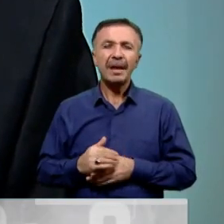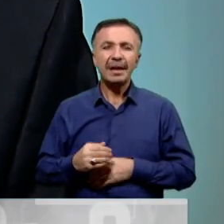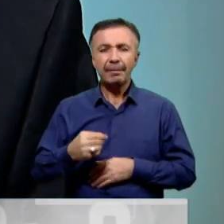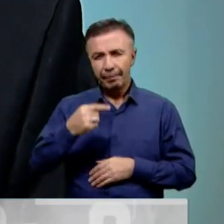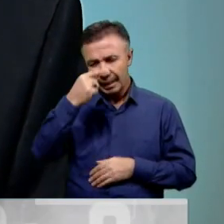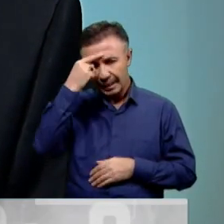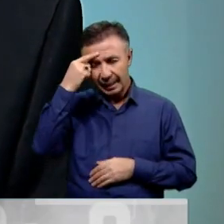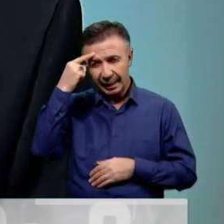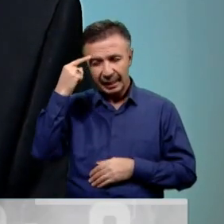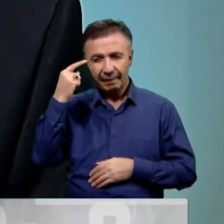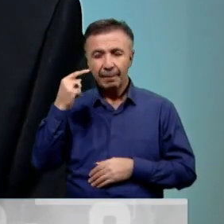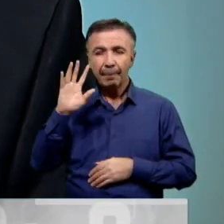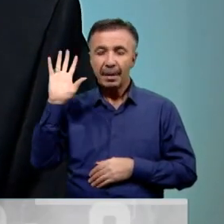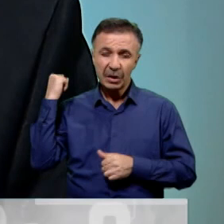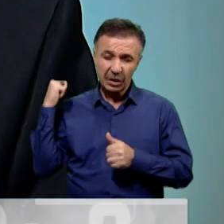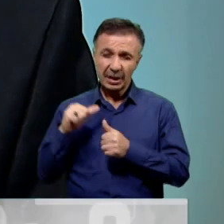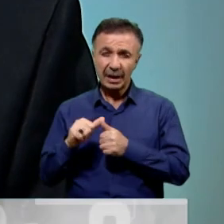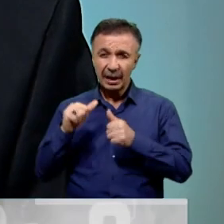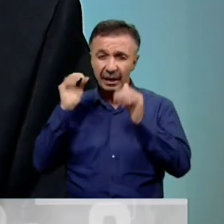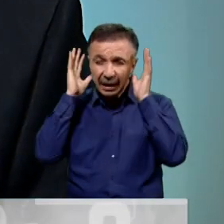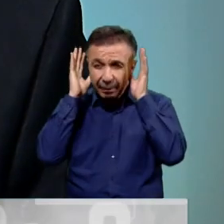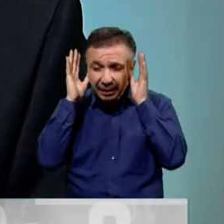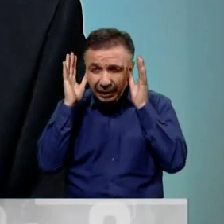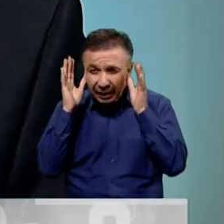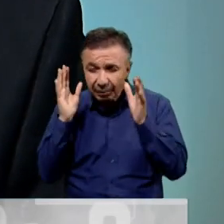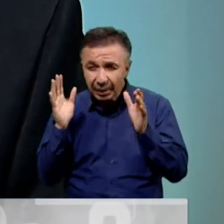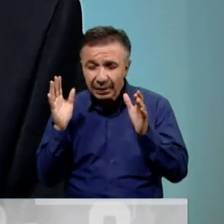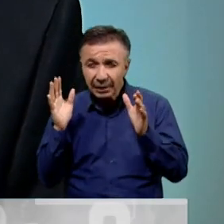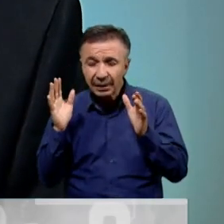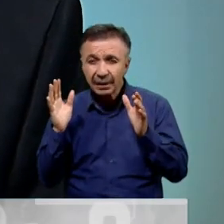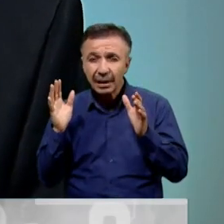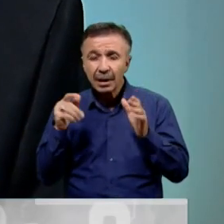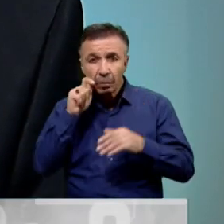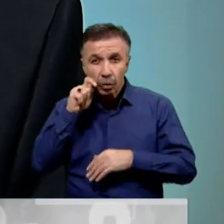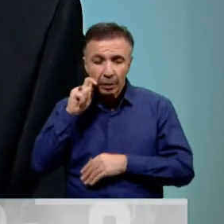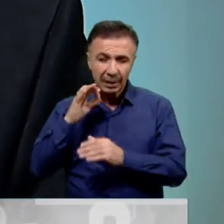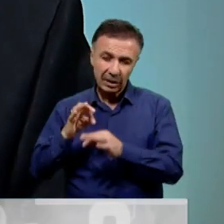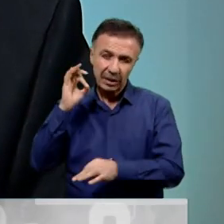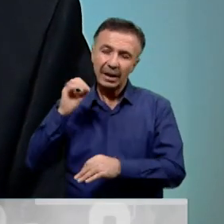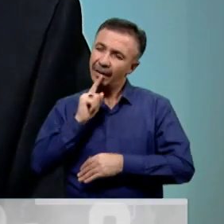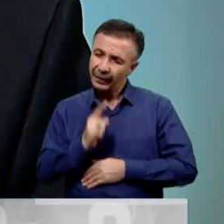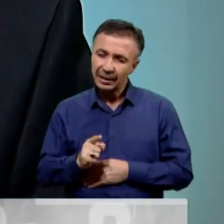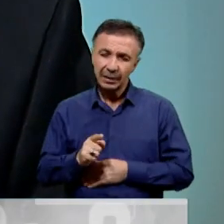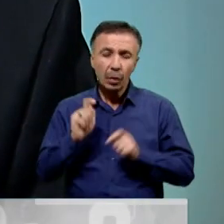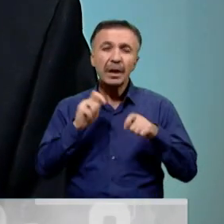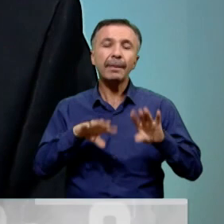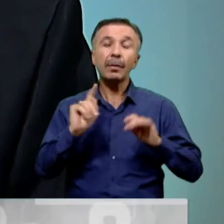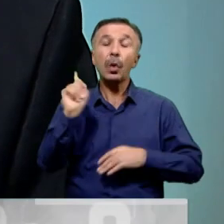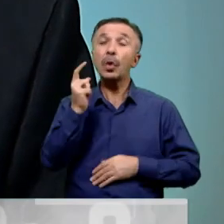ayırmış. 5 vakit namaz kılınması her Müslüman üzerine nedir? Farzdır. O yapılmamış, 10